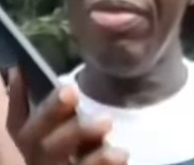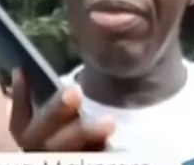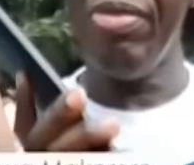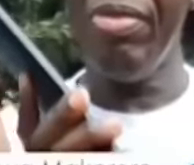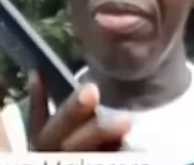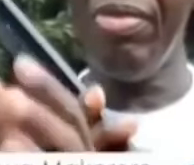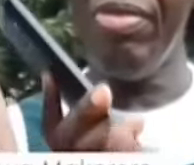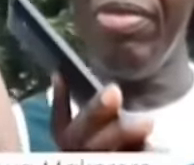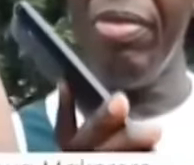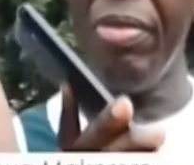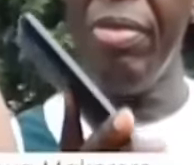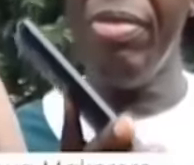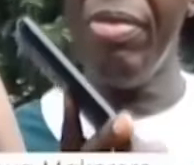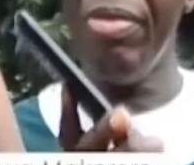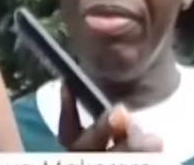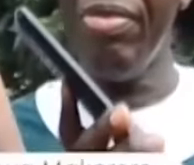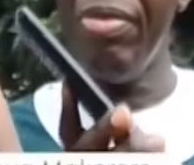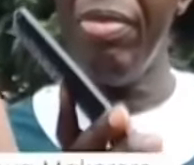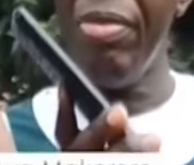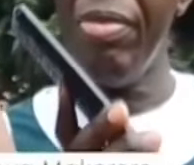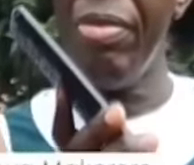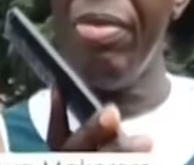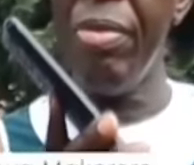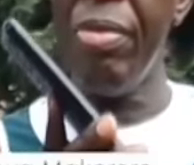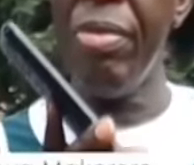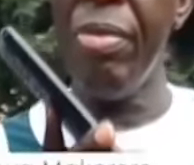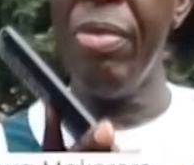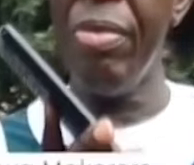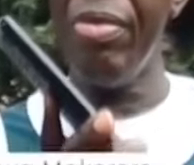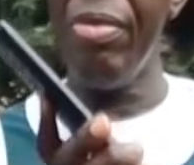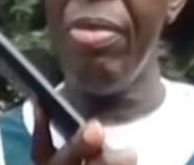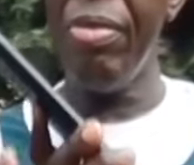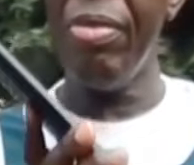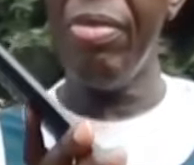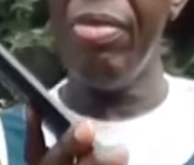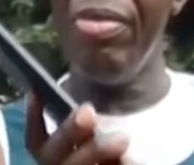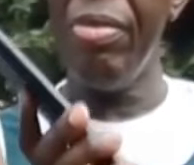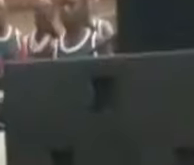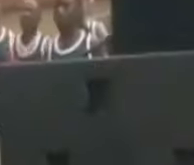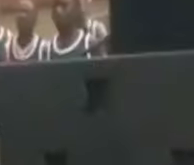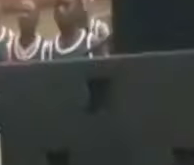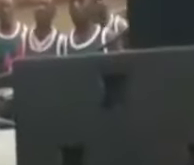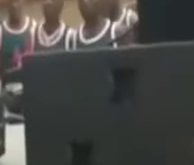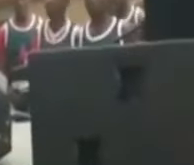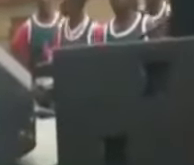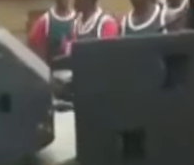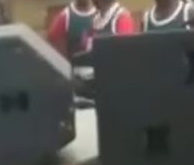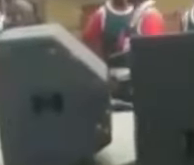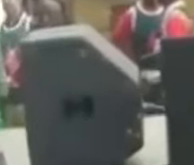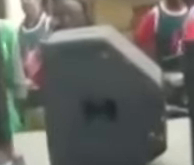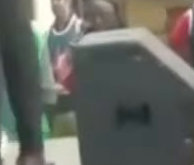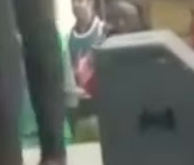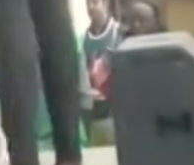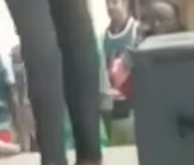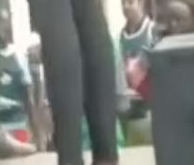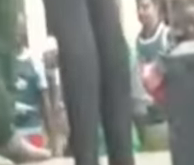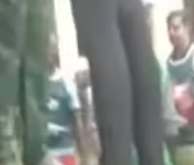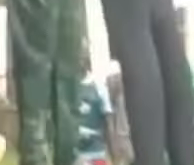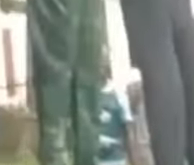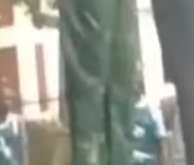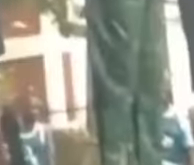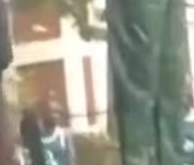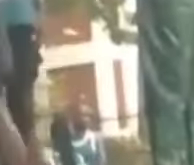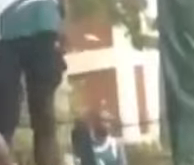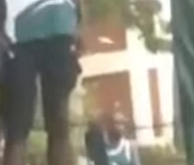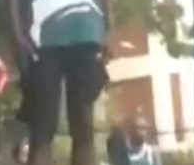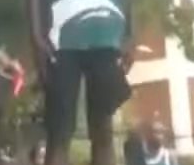abaana baffe abasomerako wano n'emikono gyaffe egya Makerere University baze mu bungi. Emisinde gino girina ekigendererwa eky'okusonda